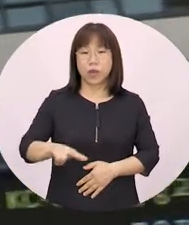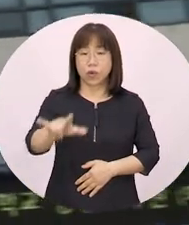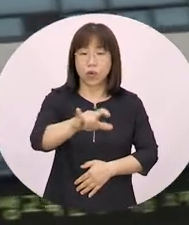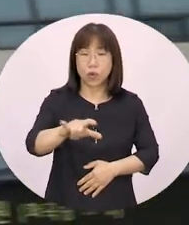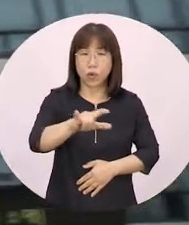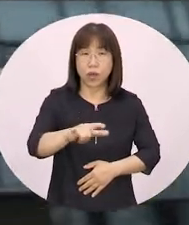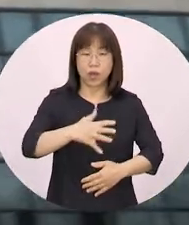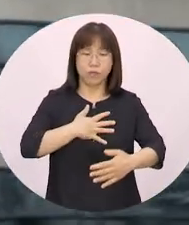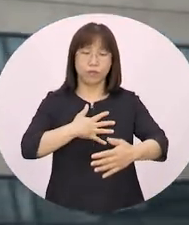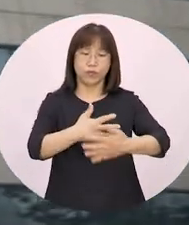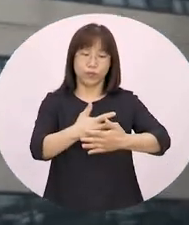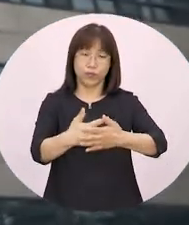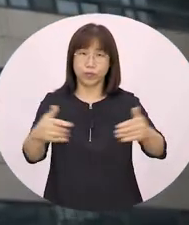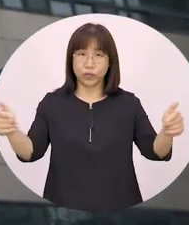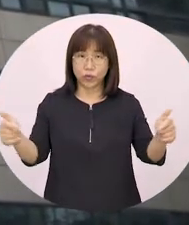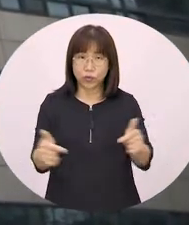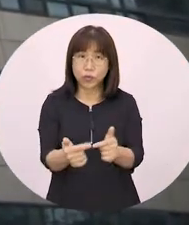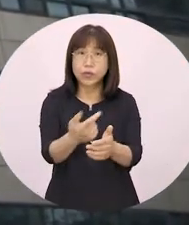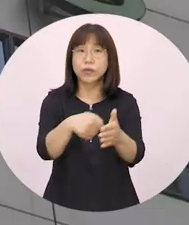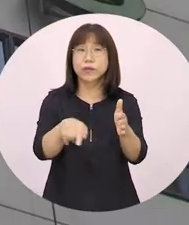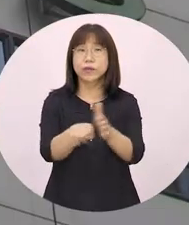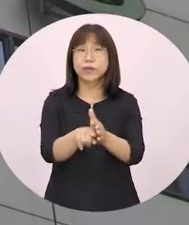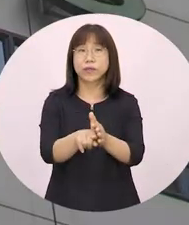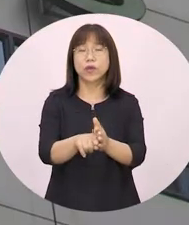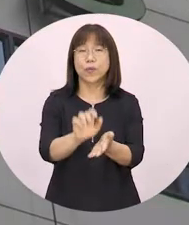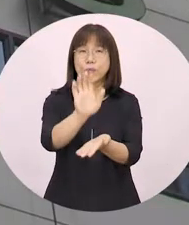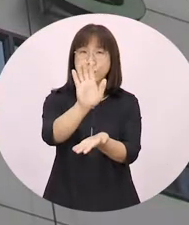강서구는 코로나19에 대한 불안감을 최소화하기 위해